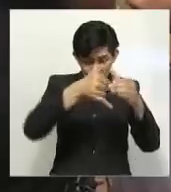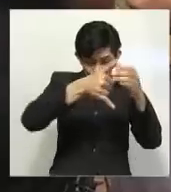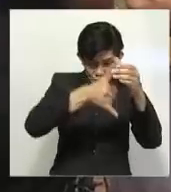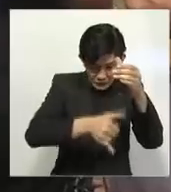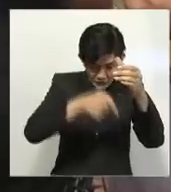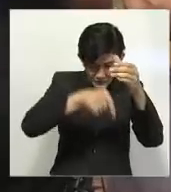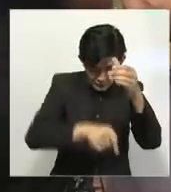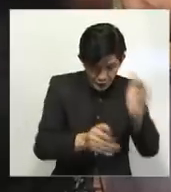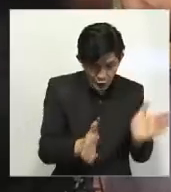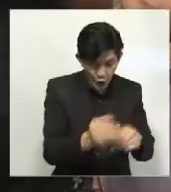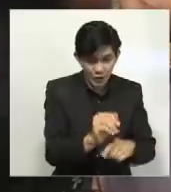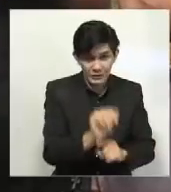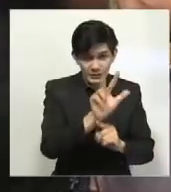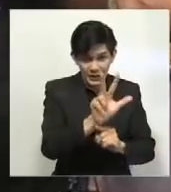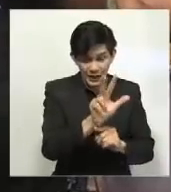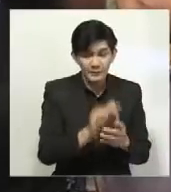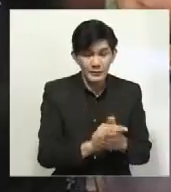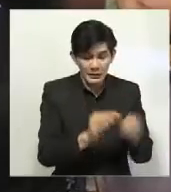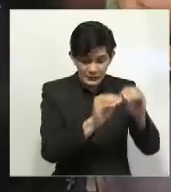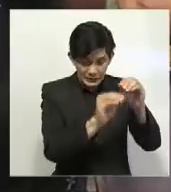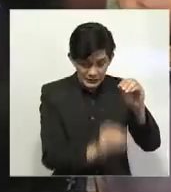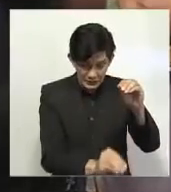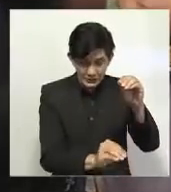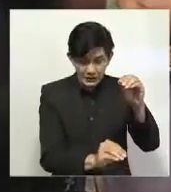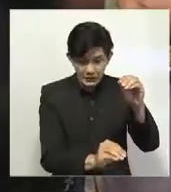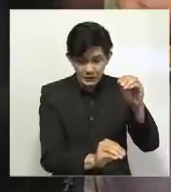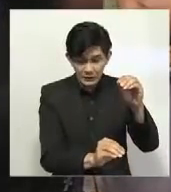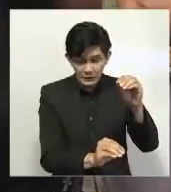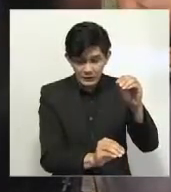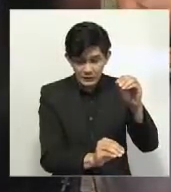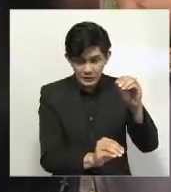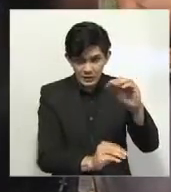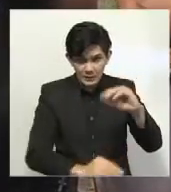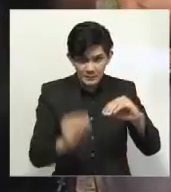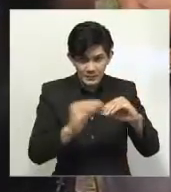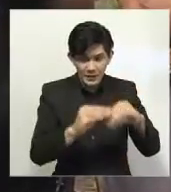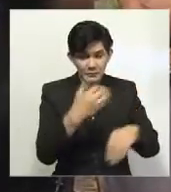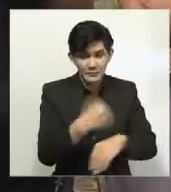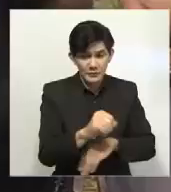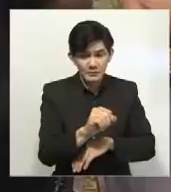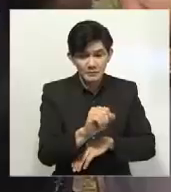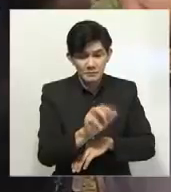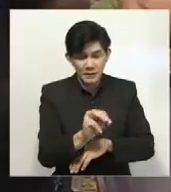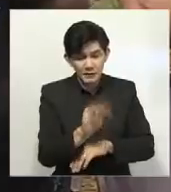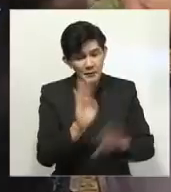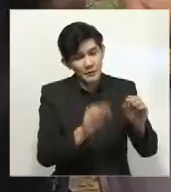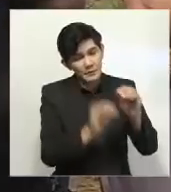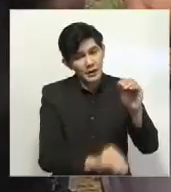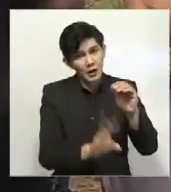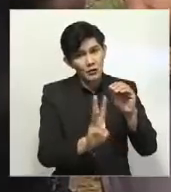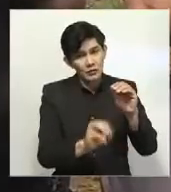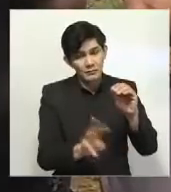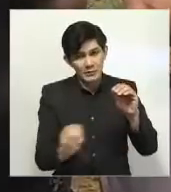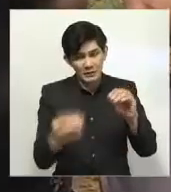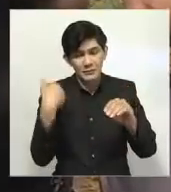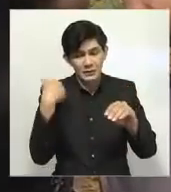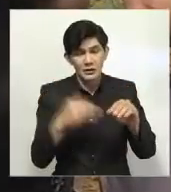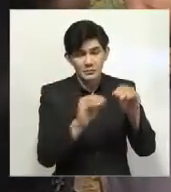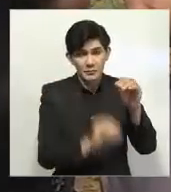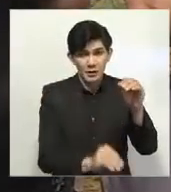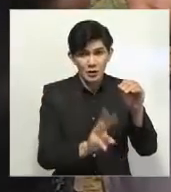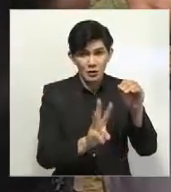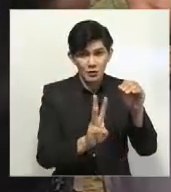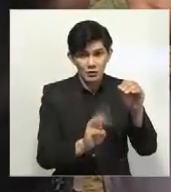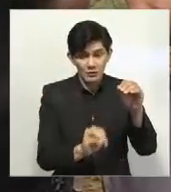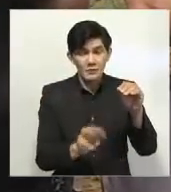รวจโถงที่3เนี่ยนะครับที่ความลึกประมาณ อีก10เมตรก็ประมาณสัก60เมตรใน60เมตรจุดนี้เ